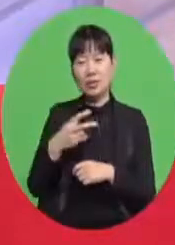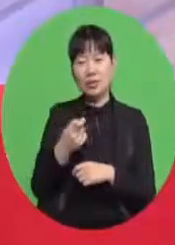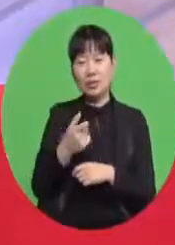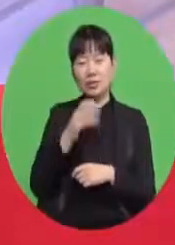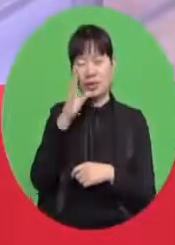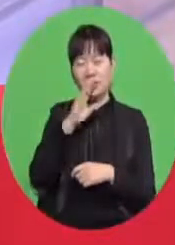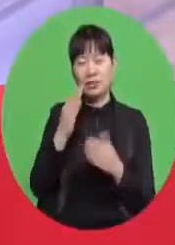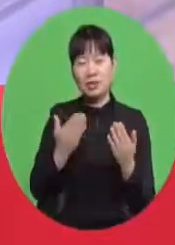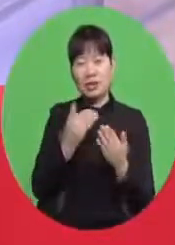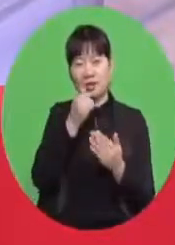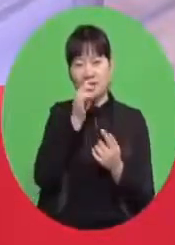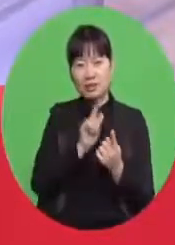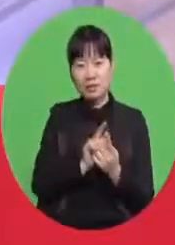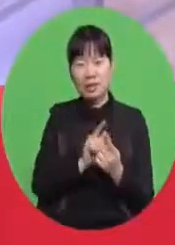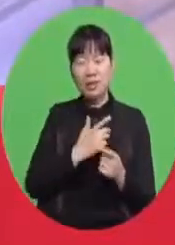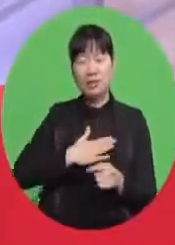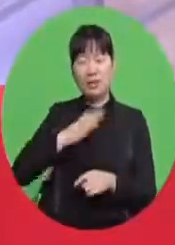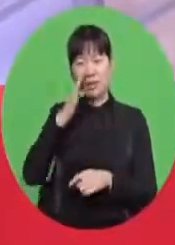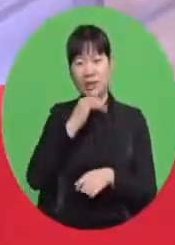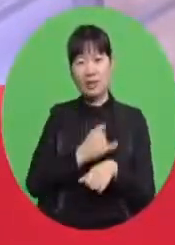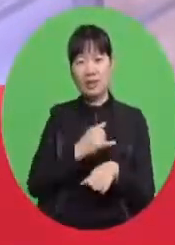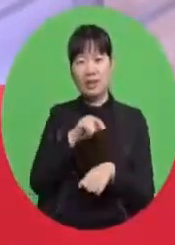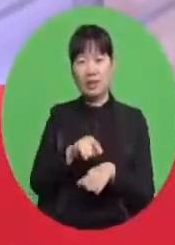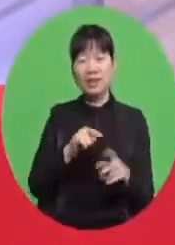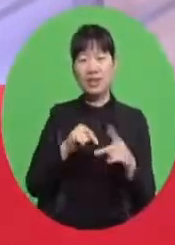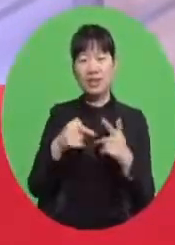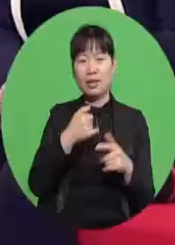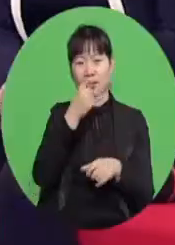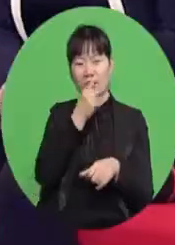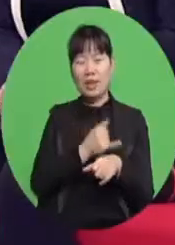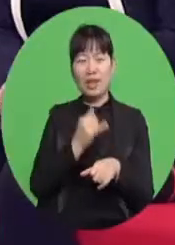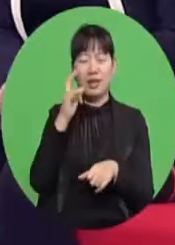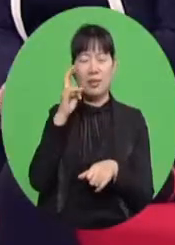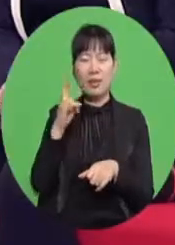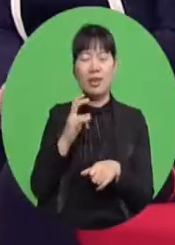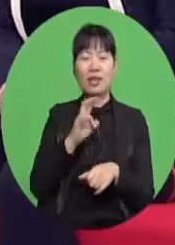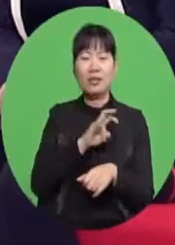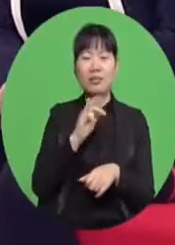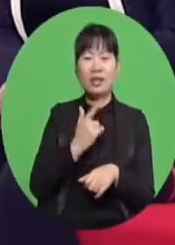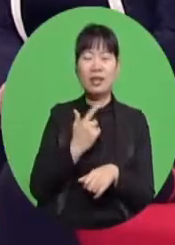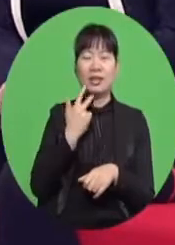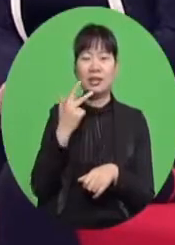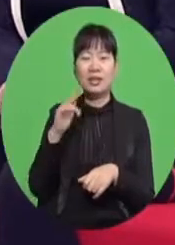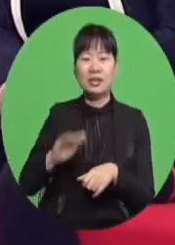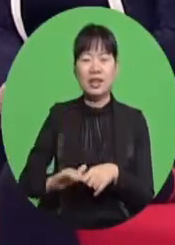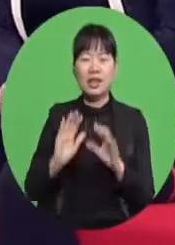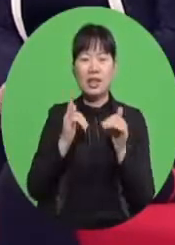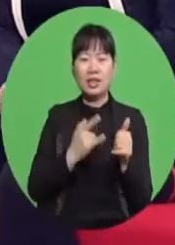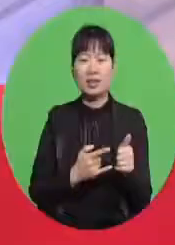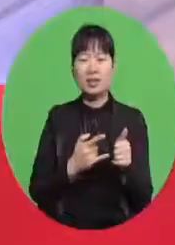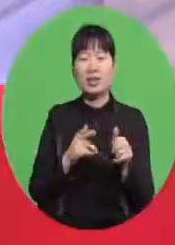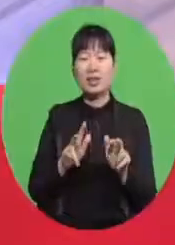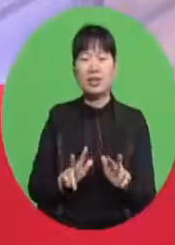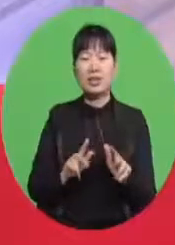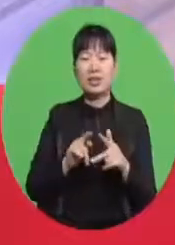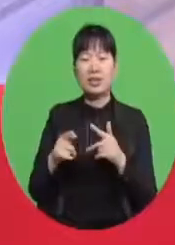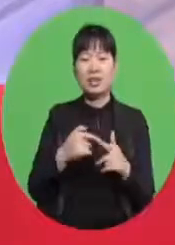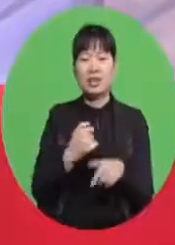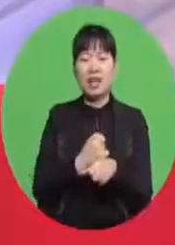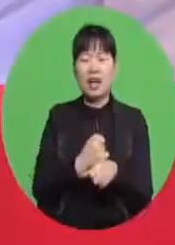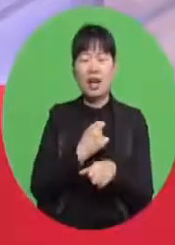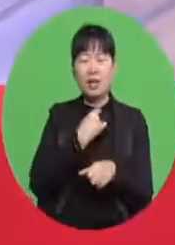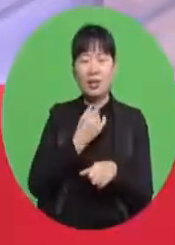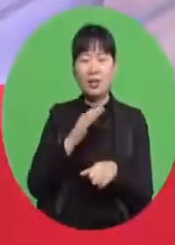안 좋은 일 있으면 뭐 이렇게 기분 나빠하는지 좀 이해가 되실 텐데요. 네. 만 7세 이하의 아이들이 도저히 이해하려고